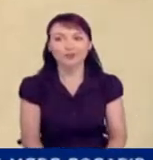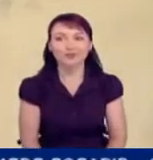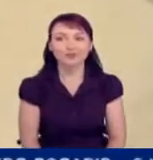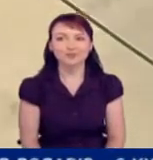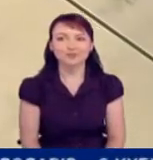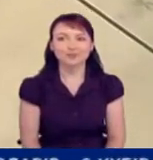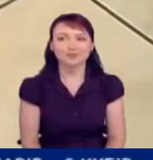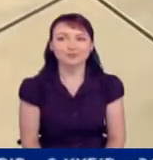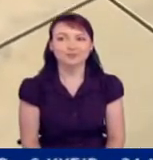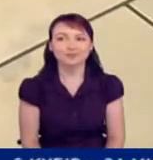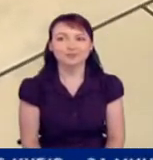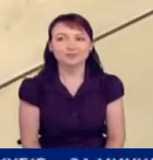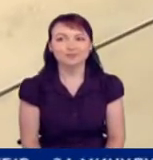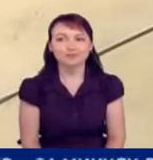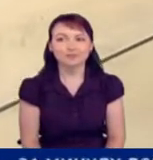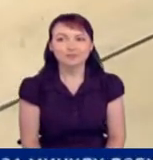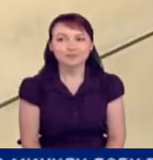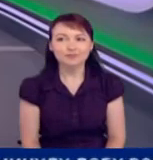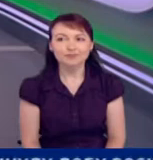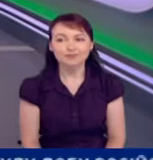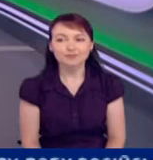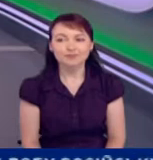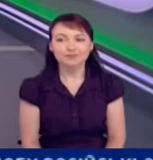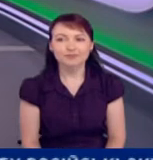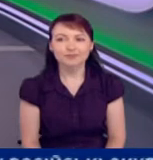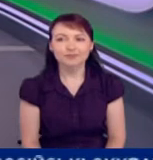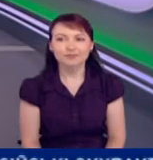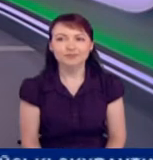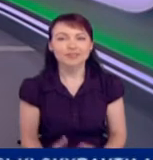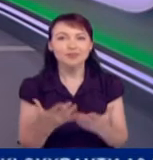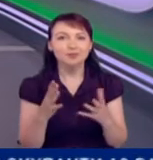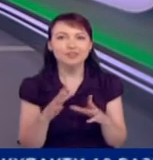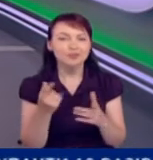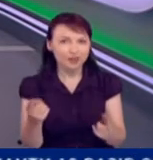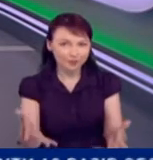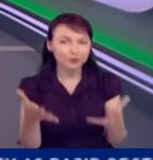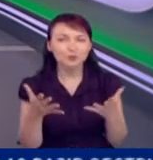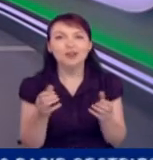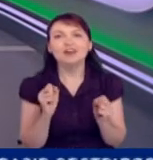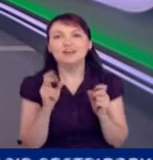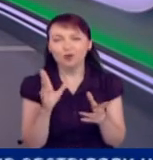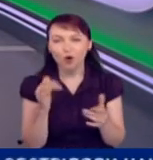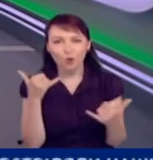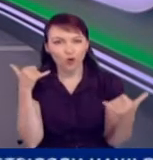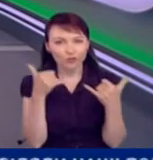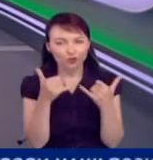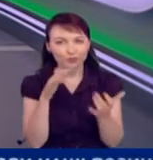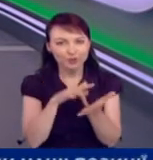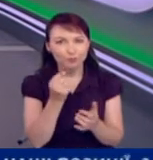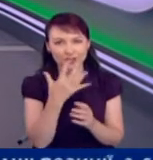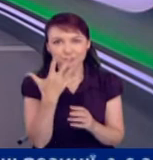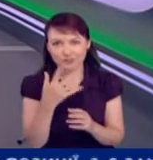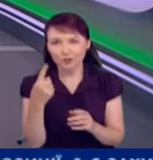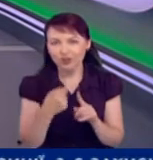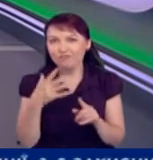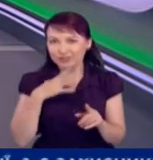Кісельова, Дмитро Аліфанов, телеканал «Київ». Ну, принаймні, тепер зрозуміло, як у контактному центрі 1551